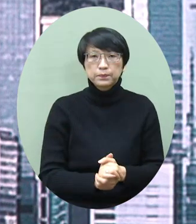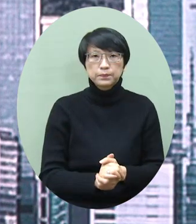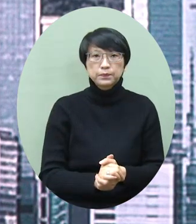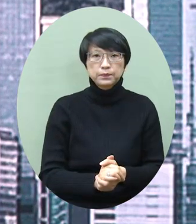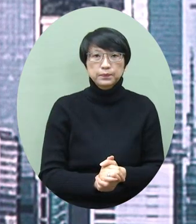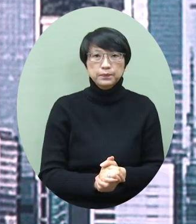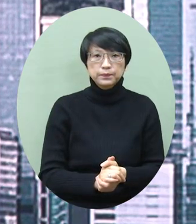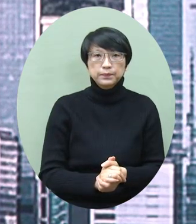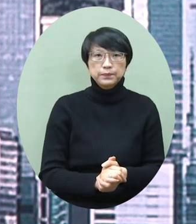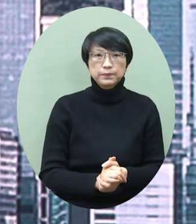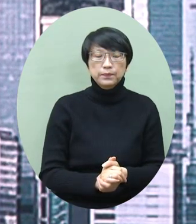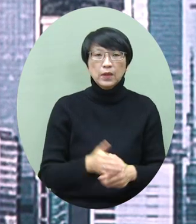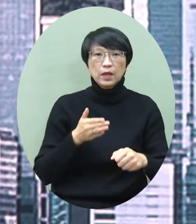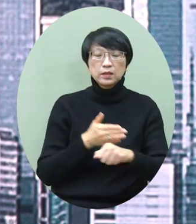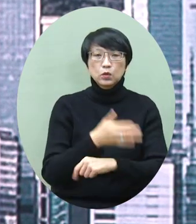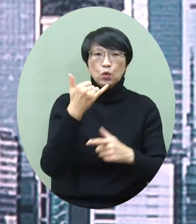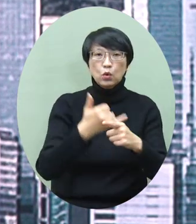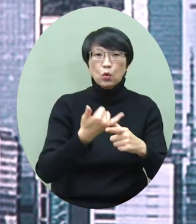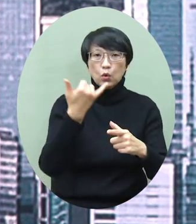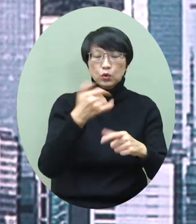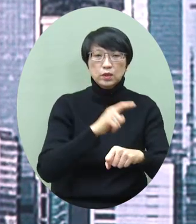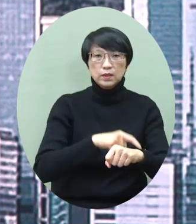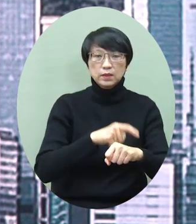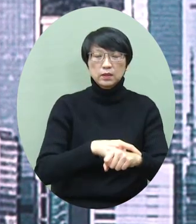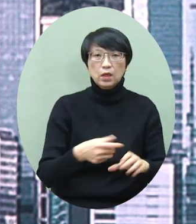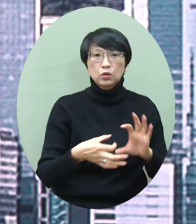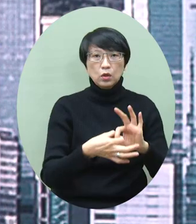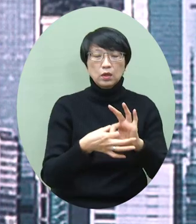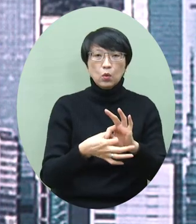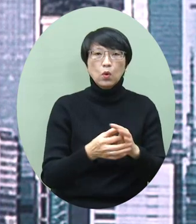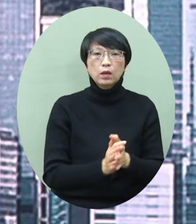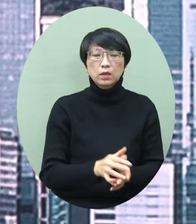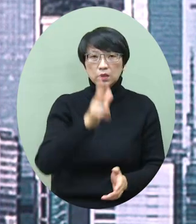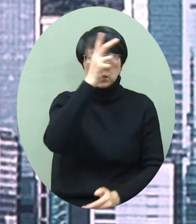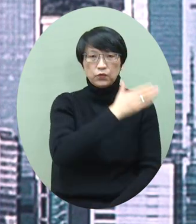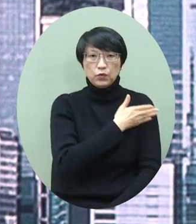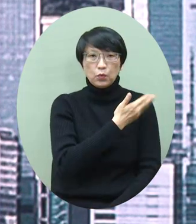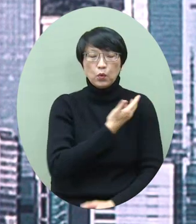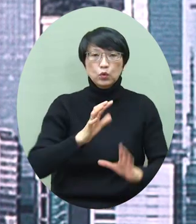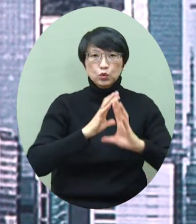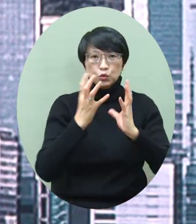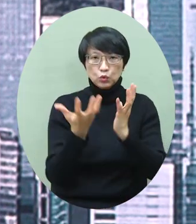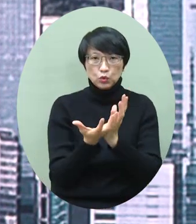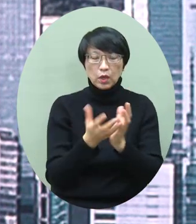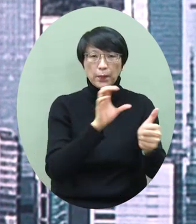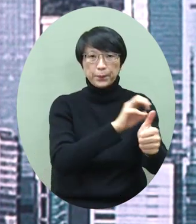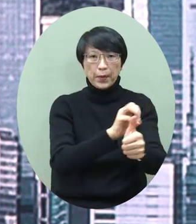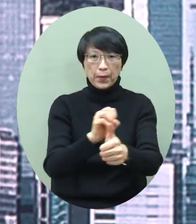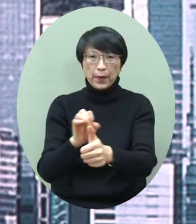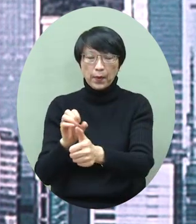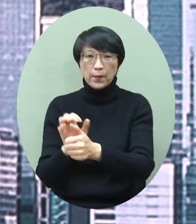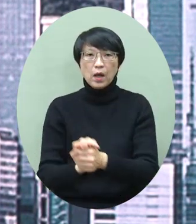啲即係超過半年嘅時間咧，同相關嘅公務員團體啊，就係進行嗰個諮詢同埋磋